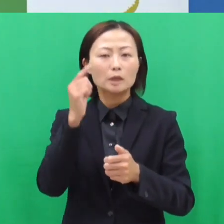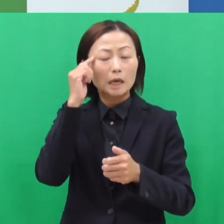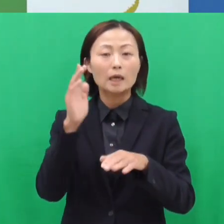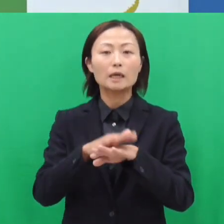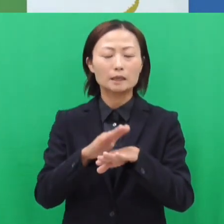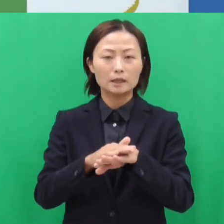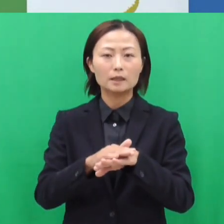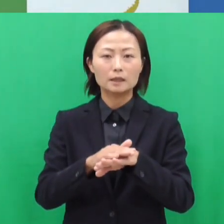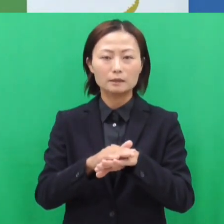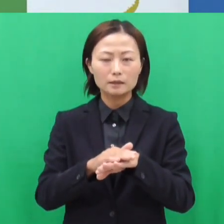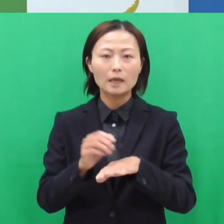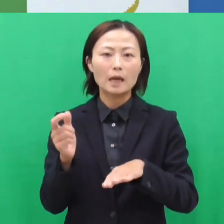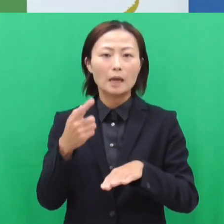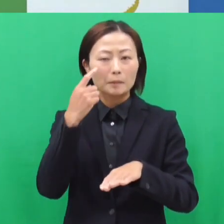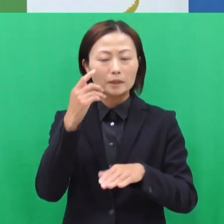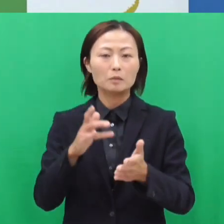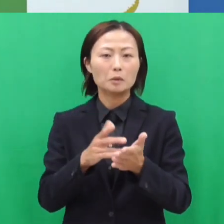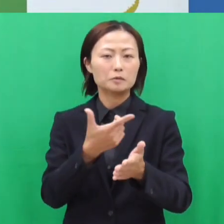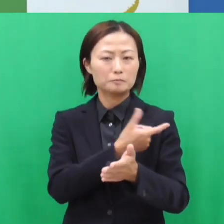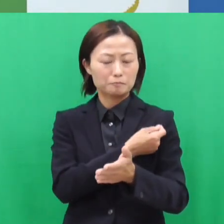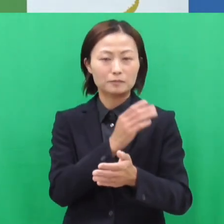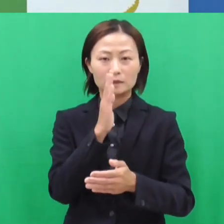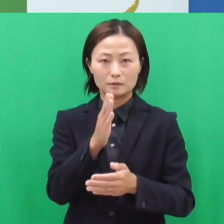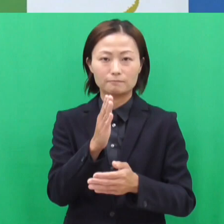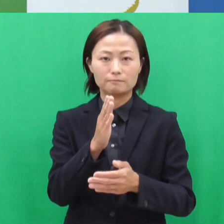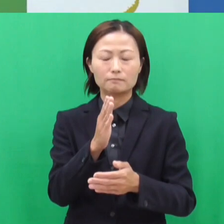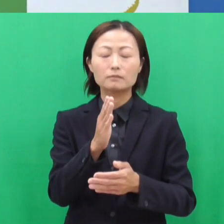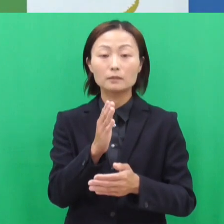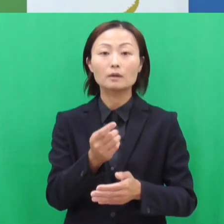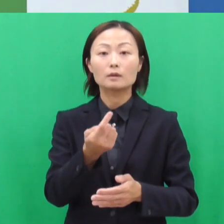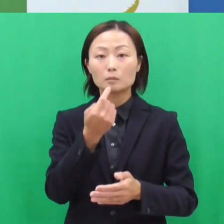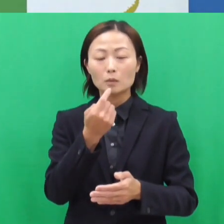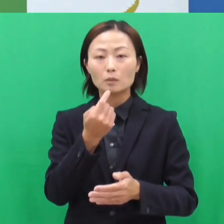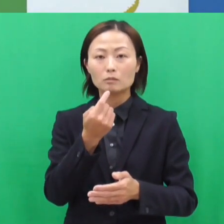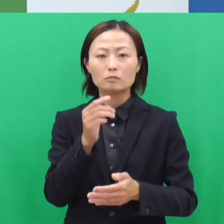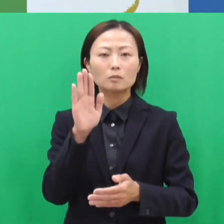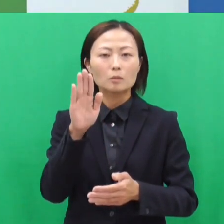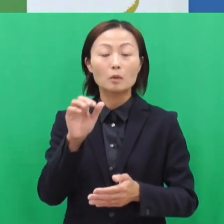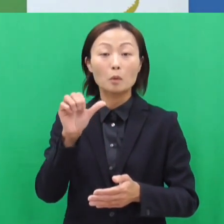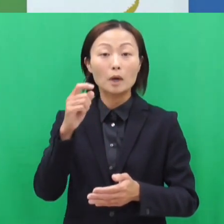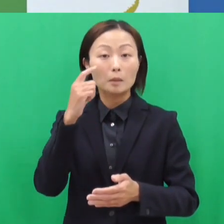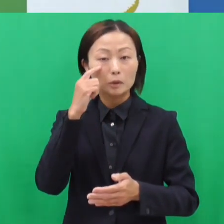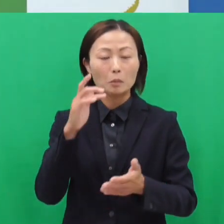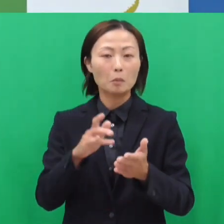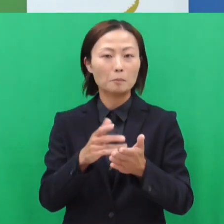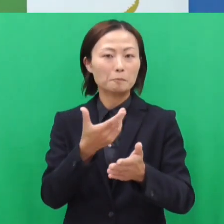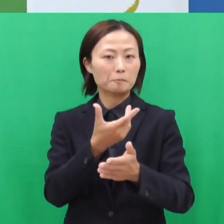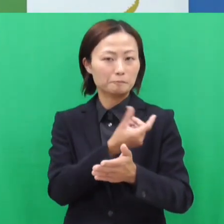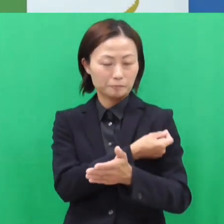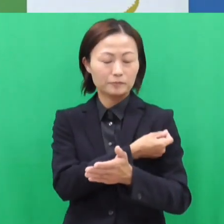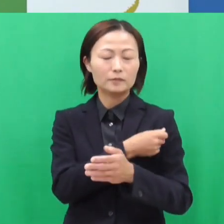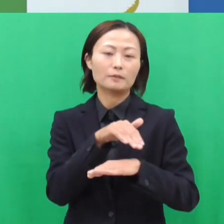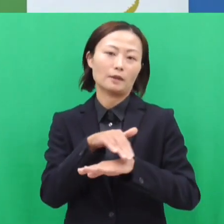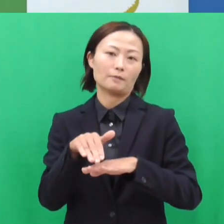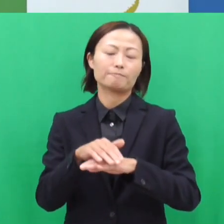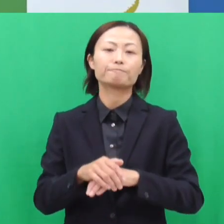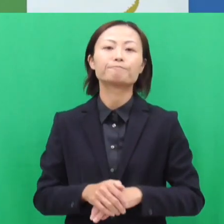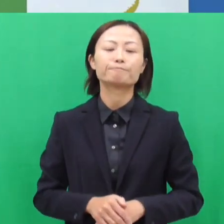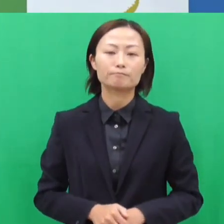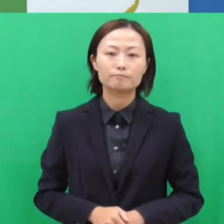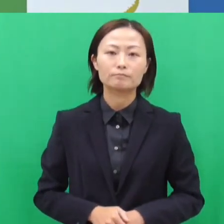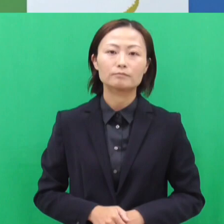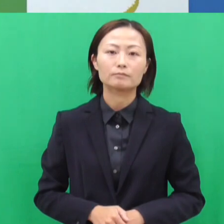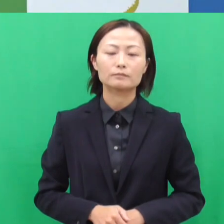いう私も5回目の私の予定にしております最後1点